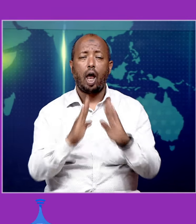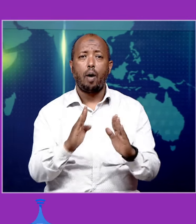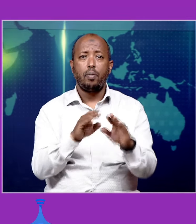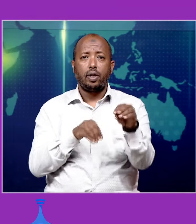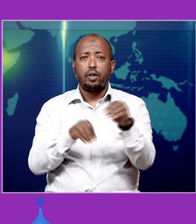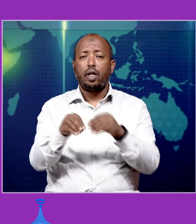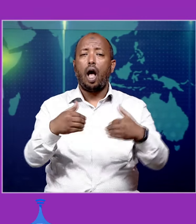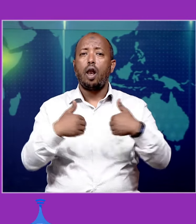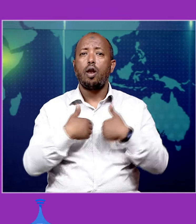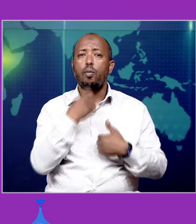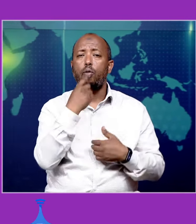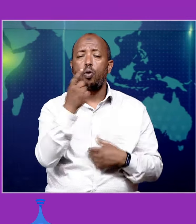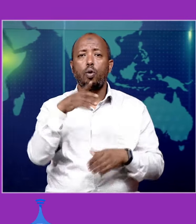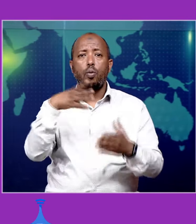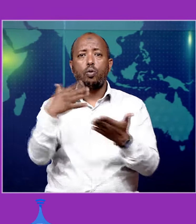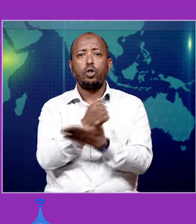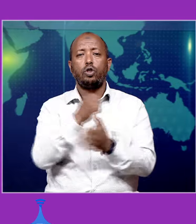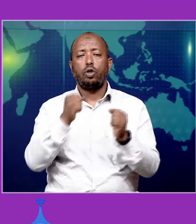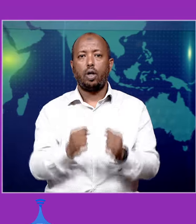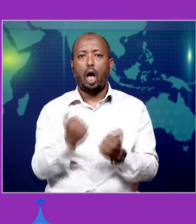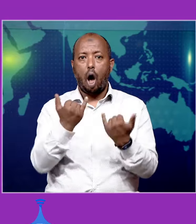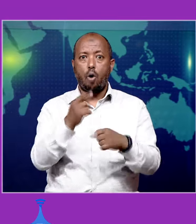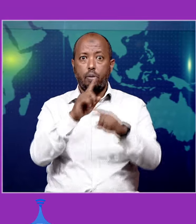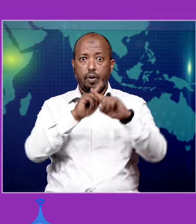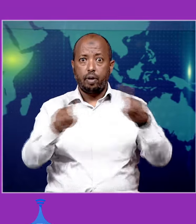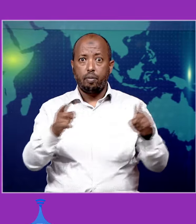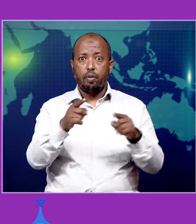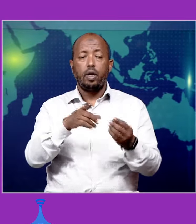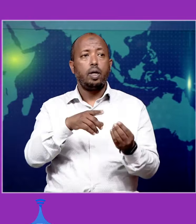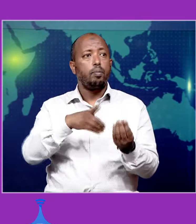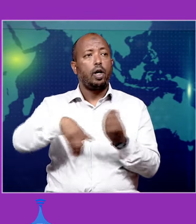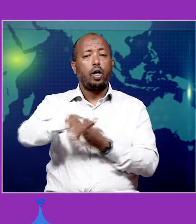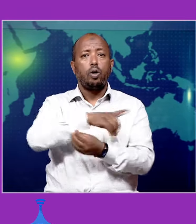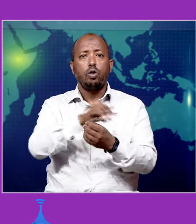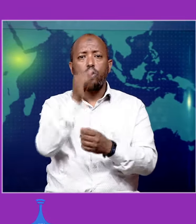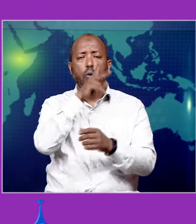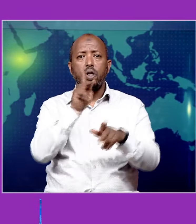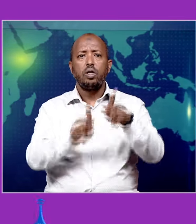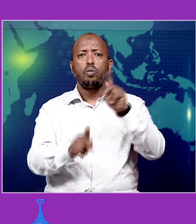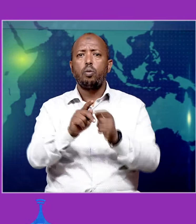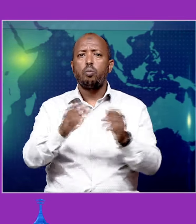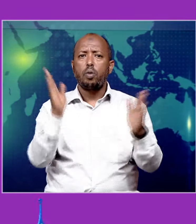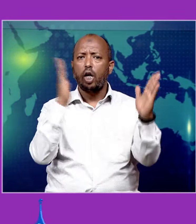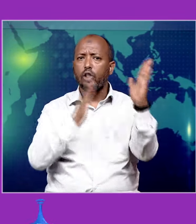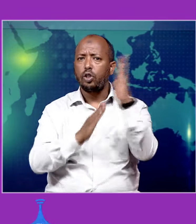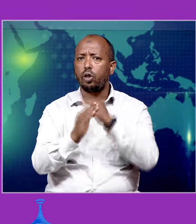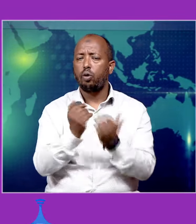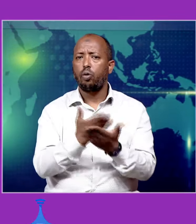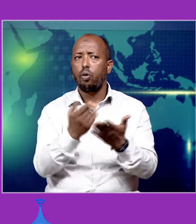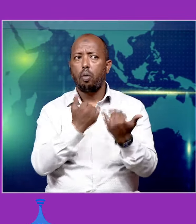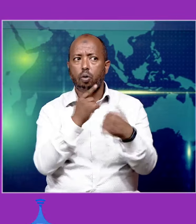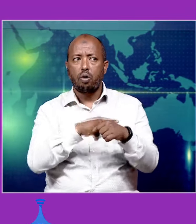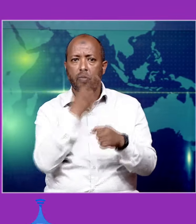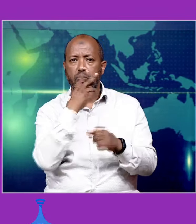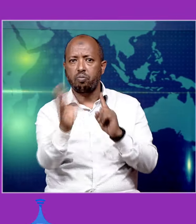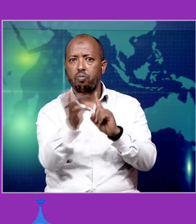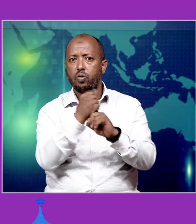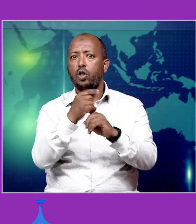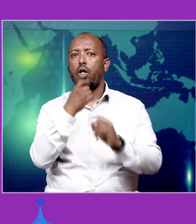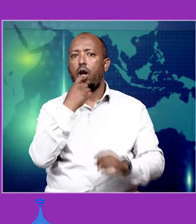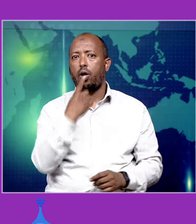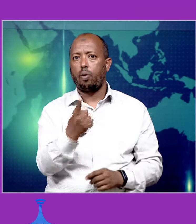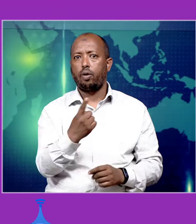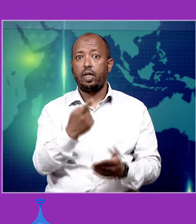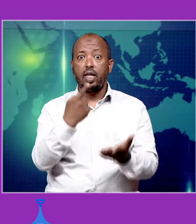አለ ብሎ መውሰድ ይቻላል። አሁንም ግን በክልሉ ህብረተሰቡን የሚያጎሳቁሉ ተግባራት እንደሚስተዋሉ ተናግረዋል።